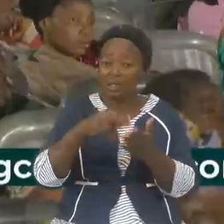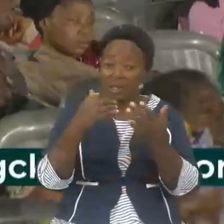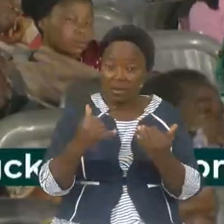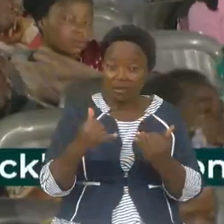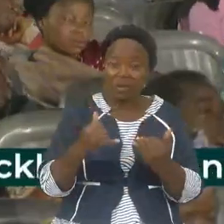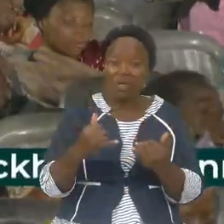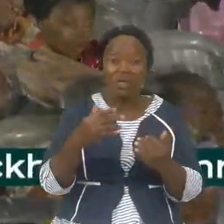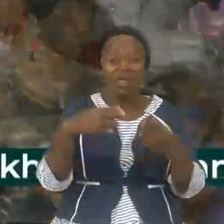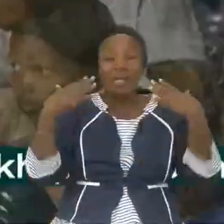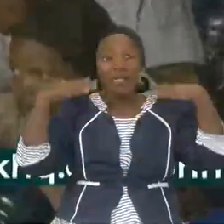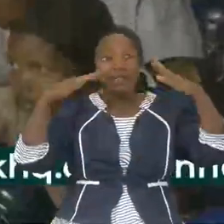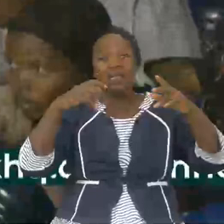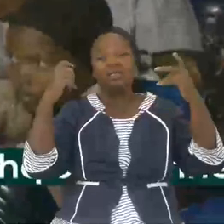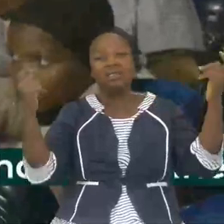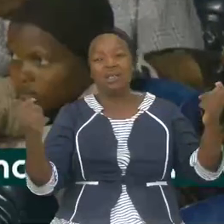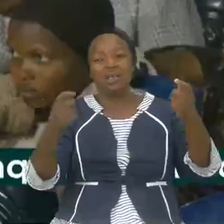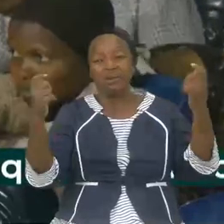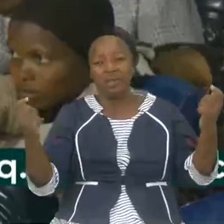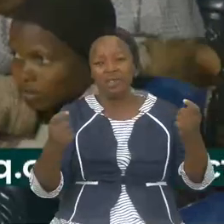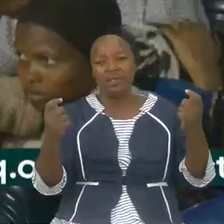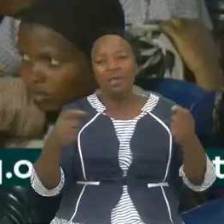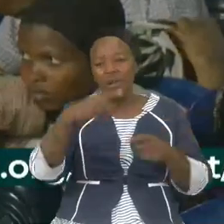les anges célèbrent en votre faveur.